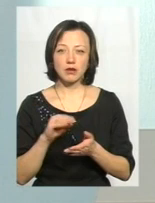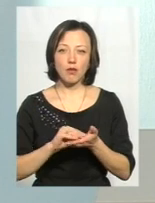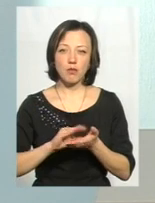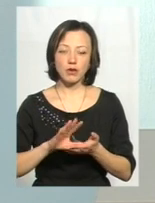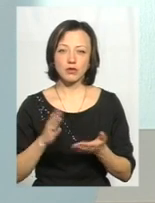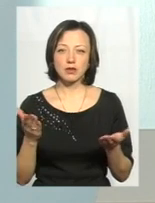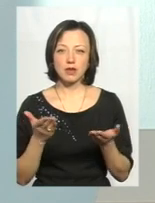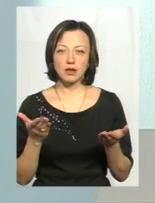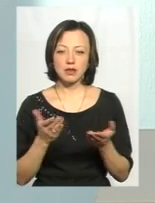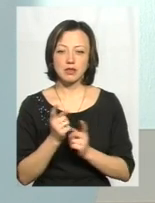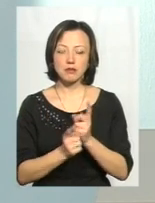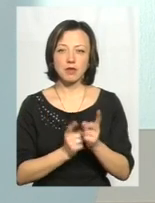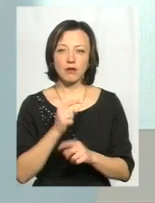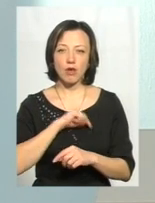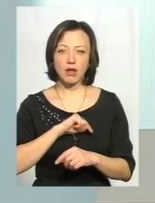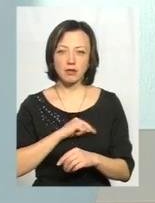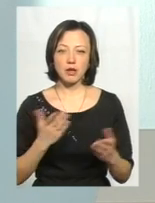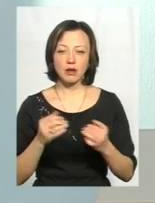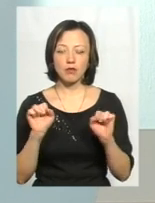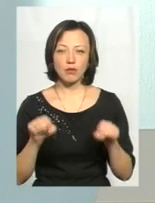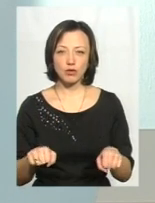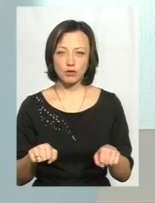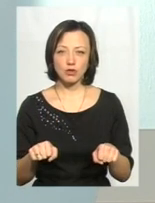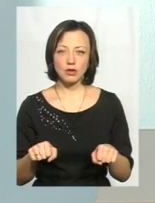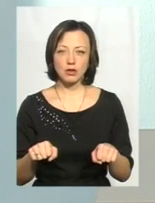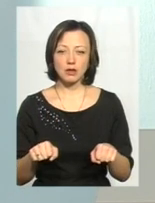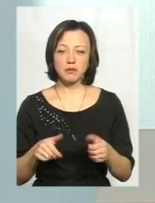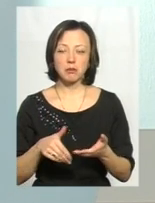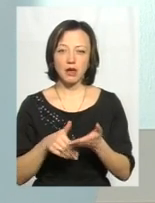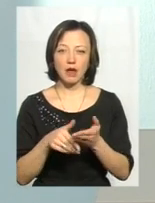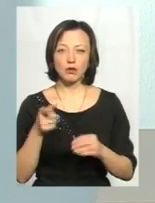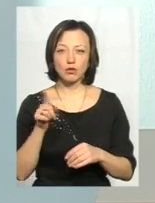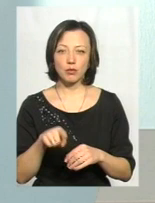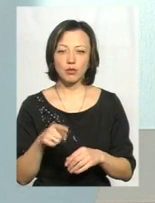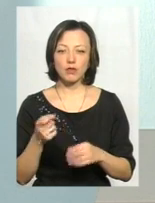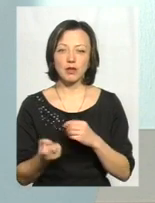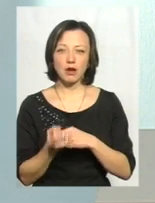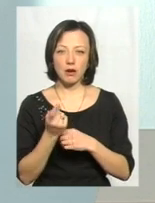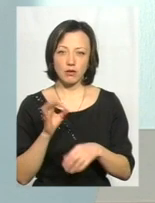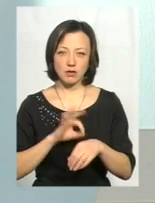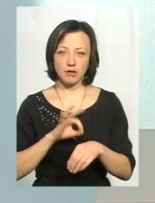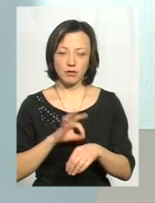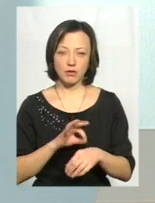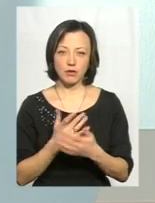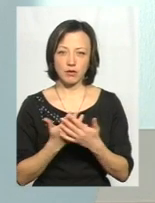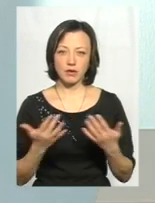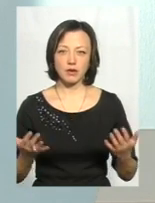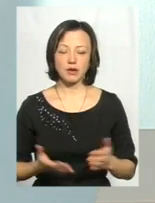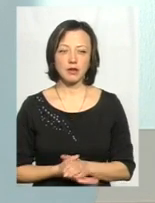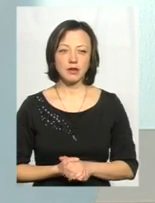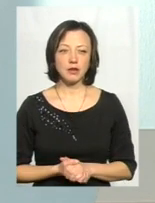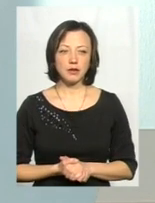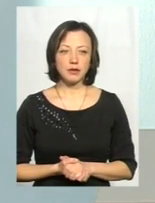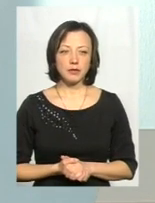накопичуються якісь от зміни в організмі, які можуть сприяти тому, що в неї вже виникають і різноманітні